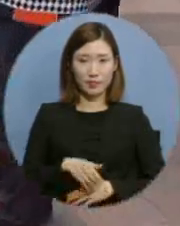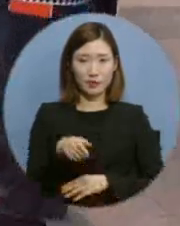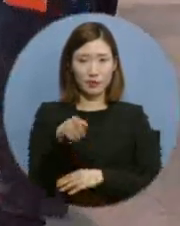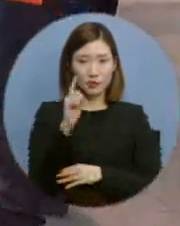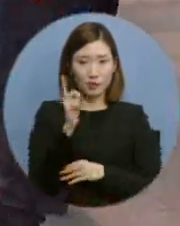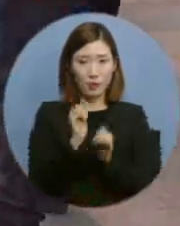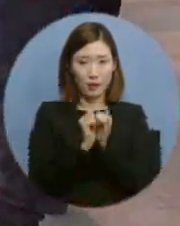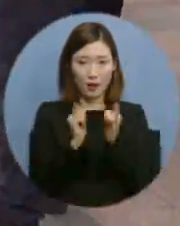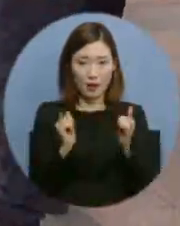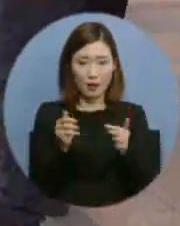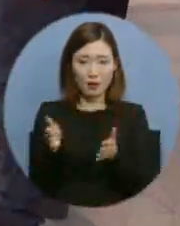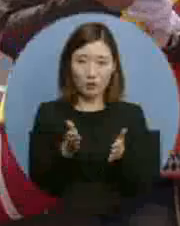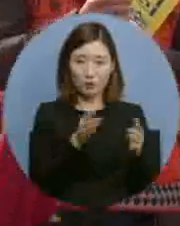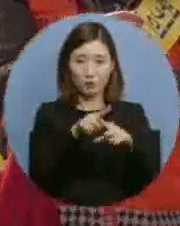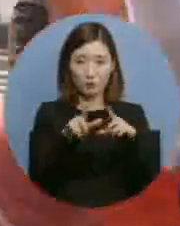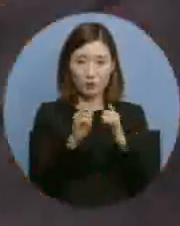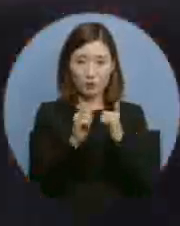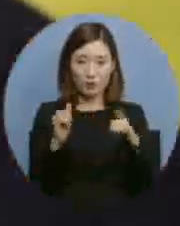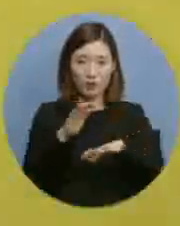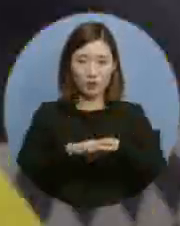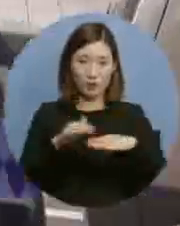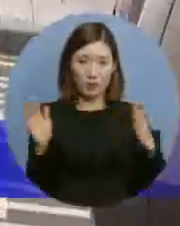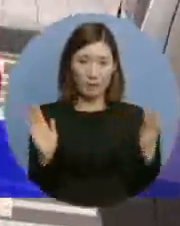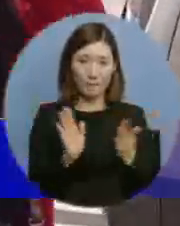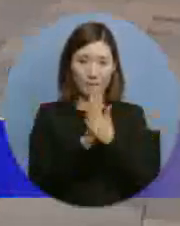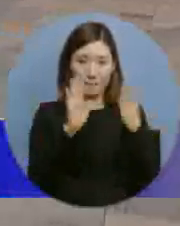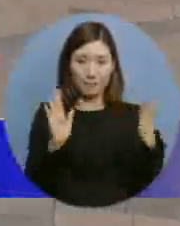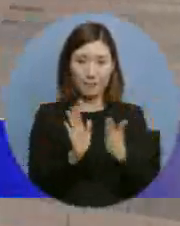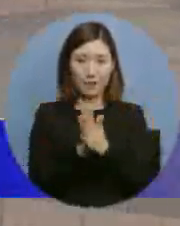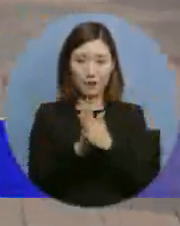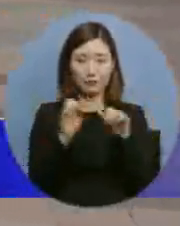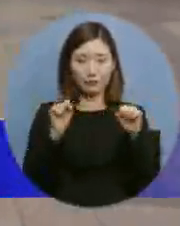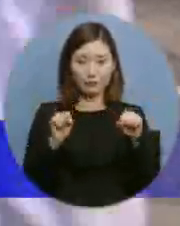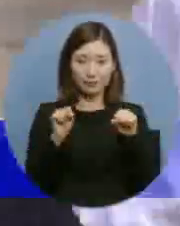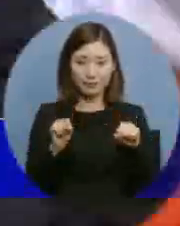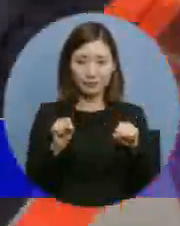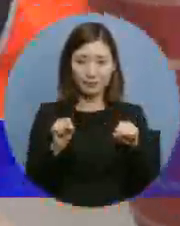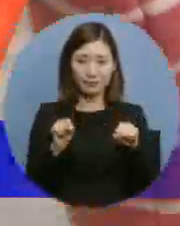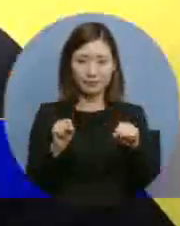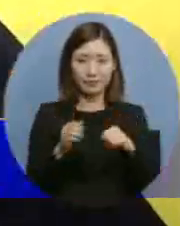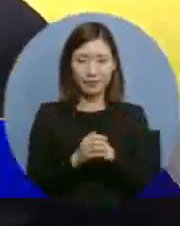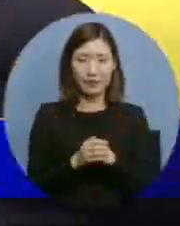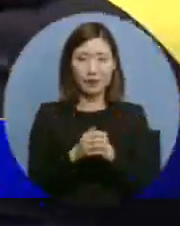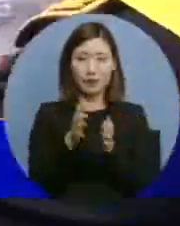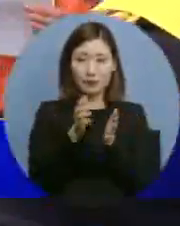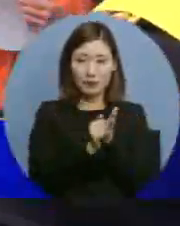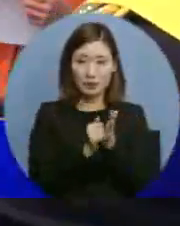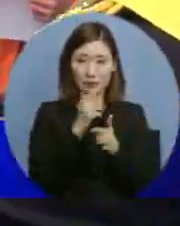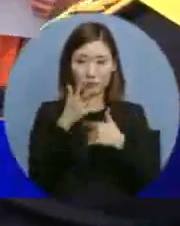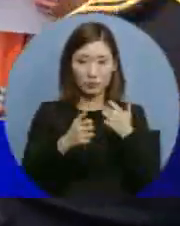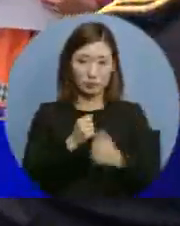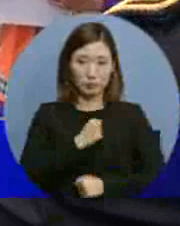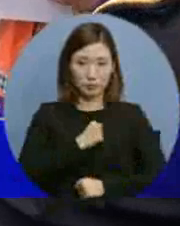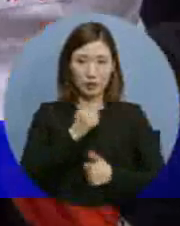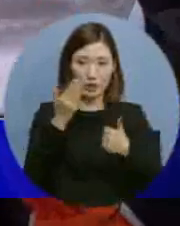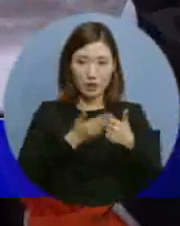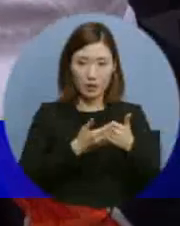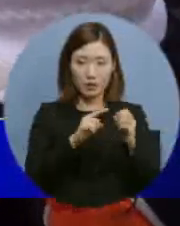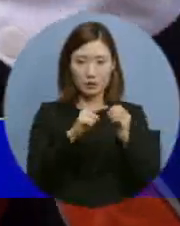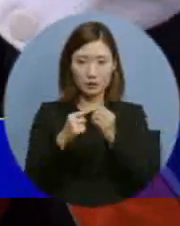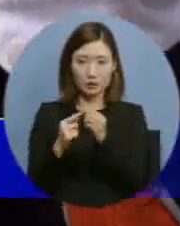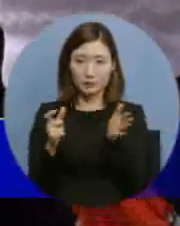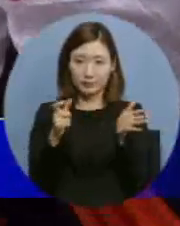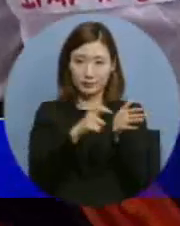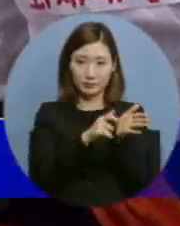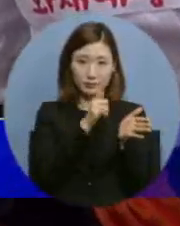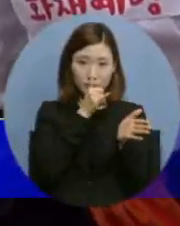소방관들이 거리에서 주민들과 손바닥을 마주치는 하이파이브 인사를 건넵니다. 장갑에는 불조심을 당부하는 글귀가 적혀